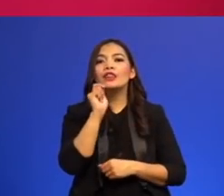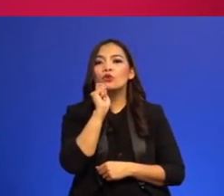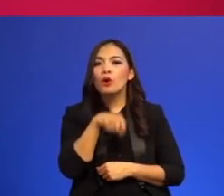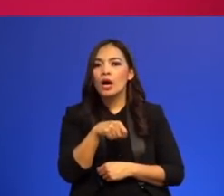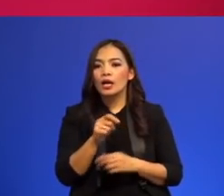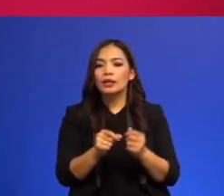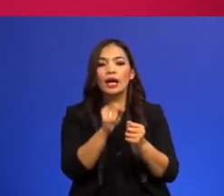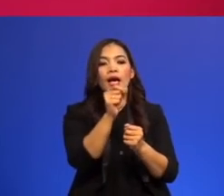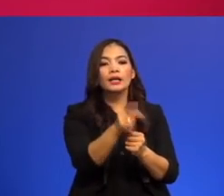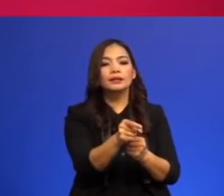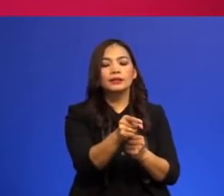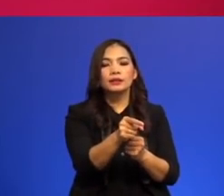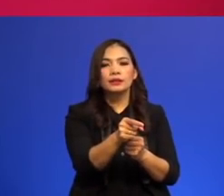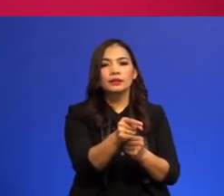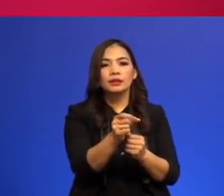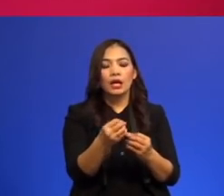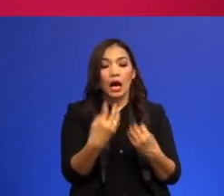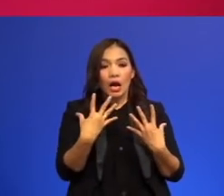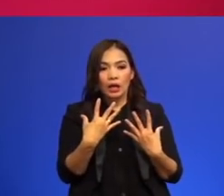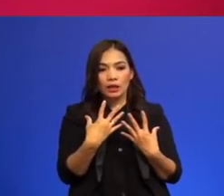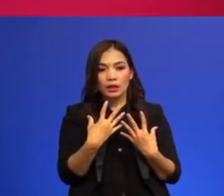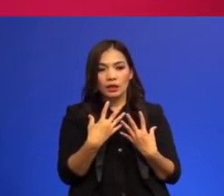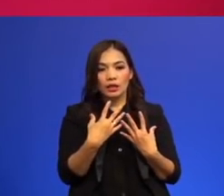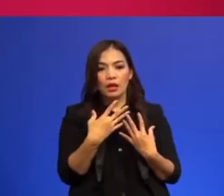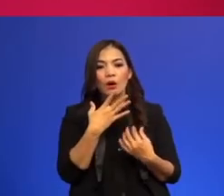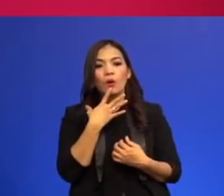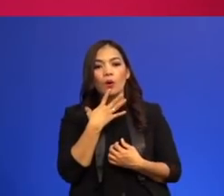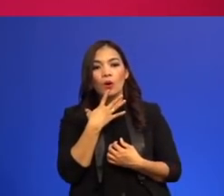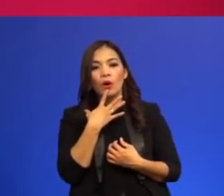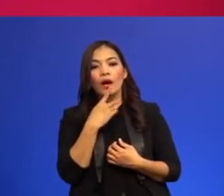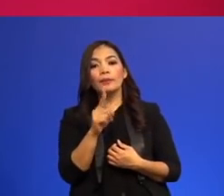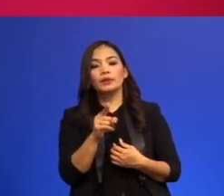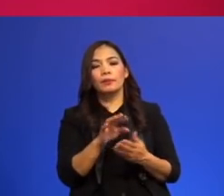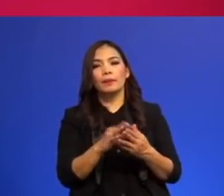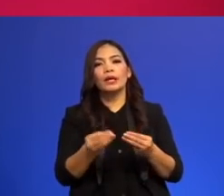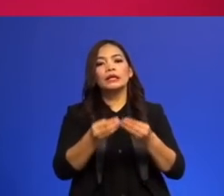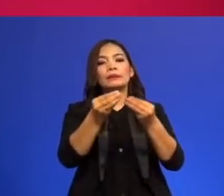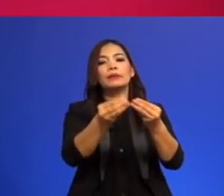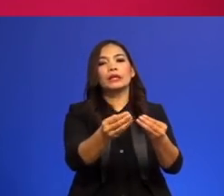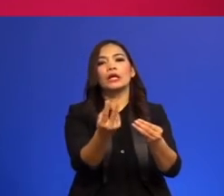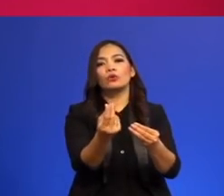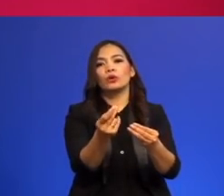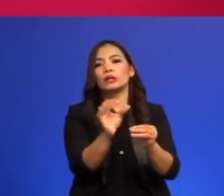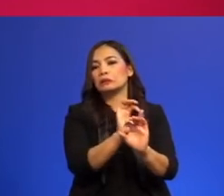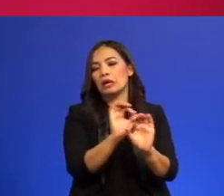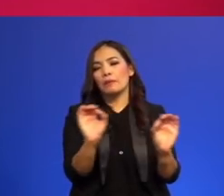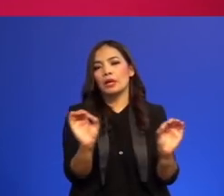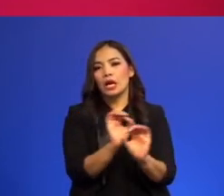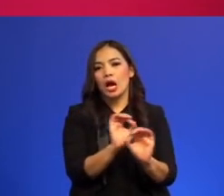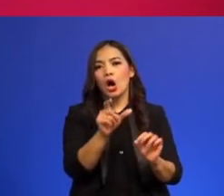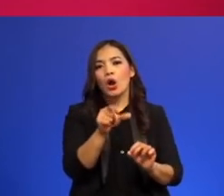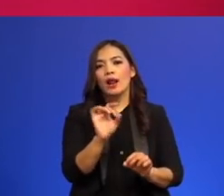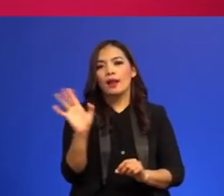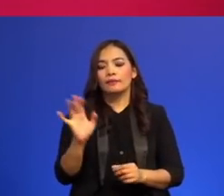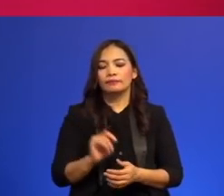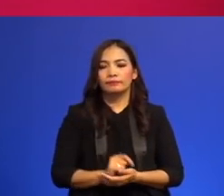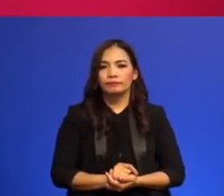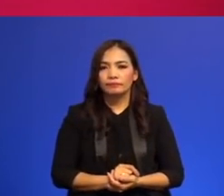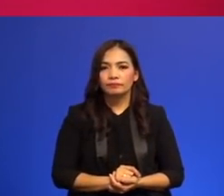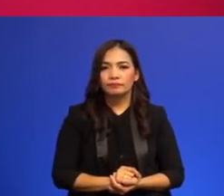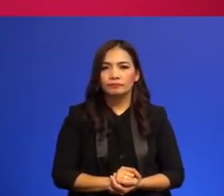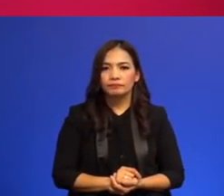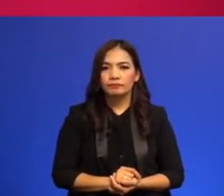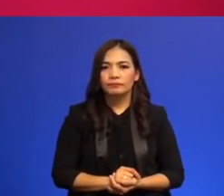Kita kasih tip, kadang-kadang kaget. Karena jarang dapat tip. Kita kasih tip,